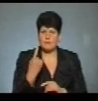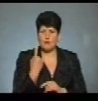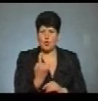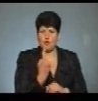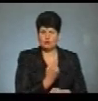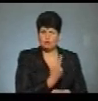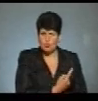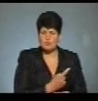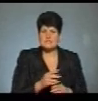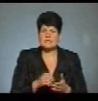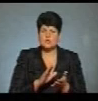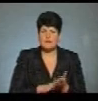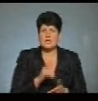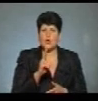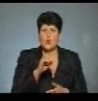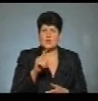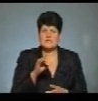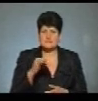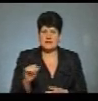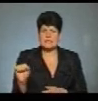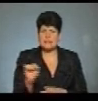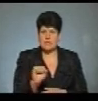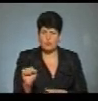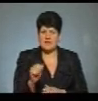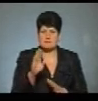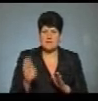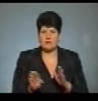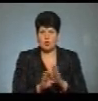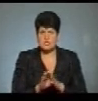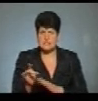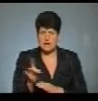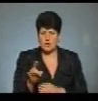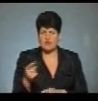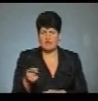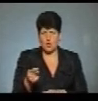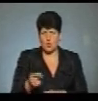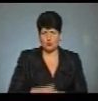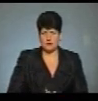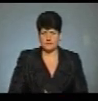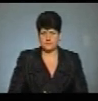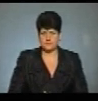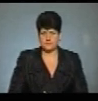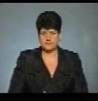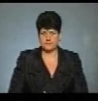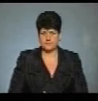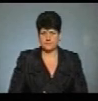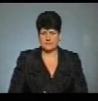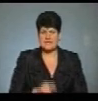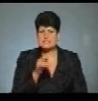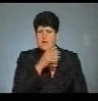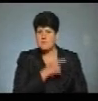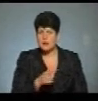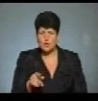хворому зареєстрували в Козівському, Требовлянському, Підволочиському районах та у Тернополі. За